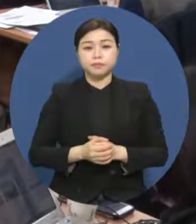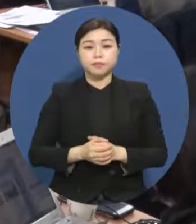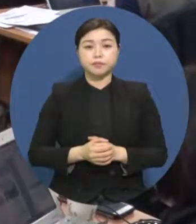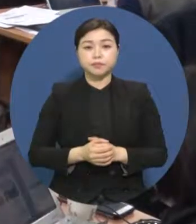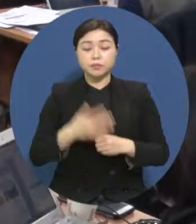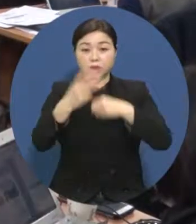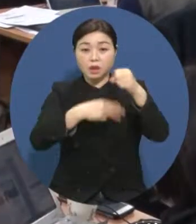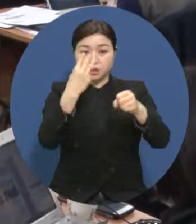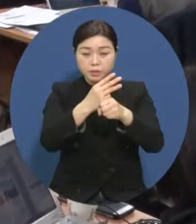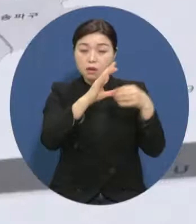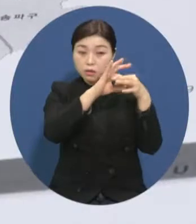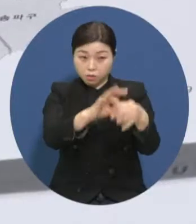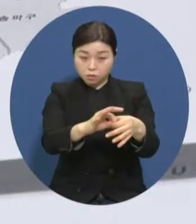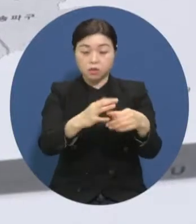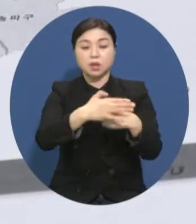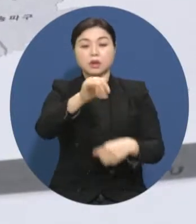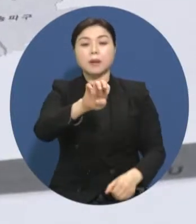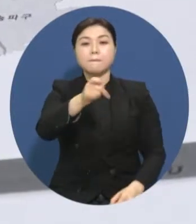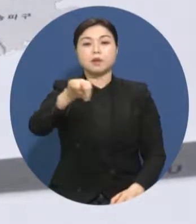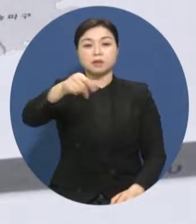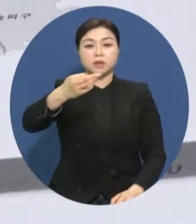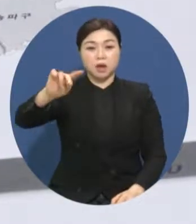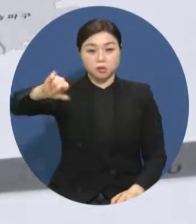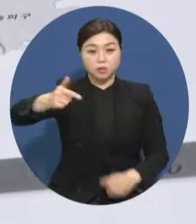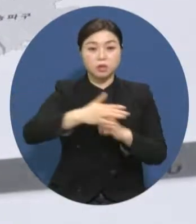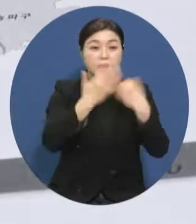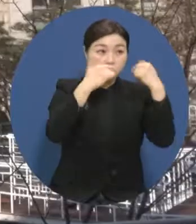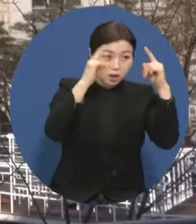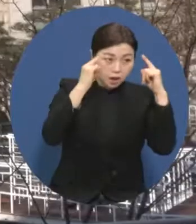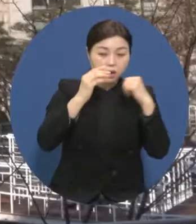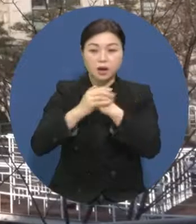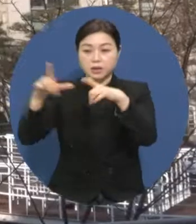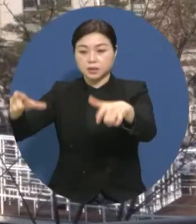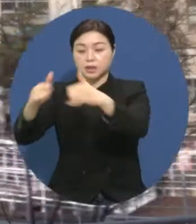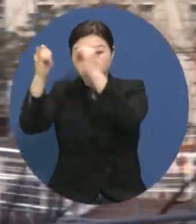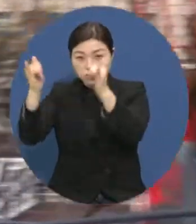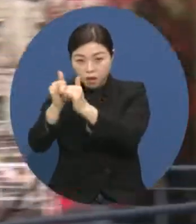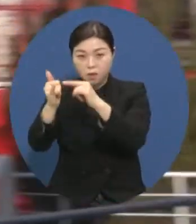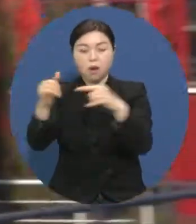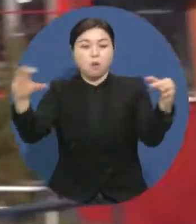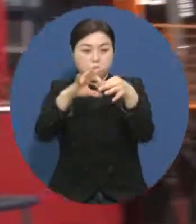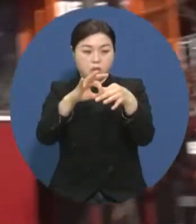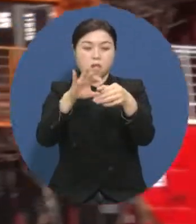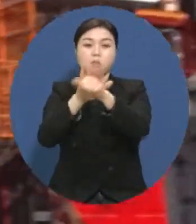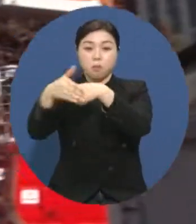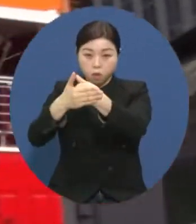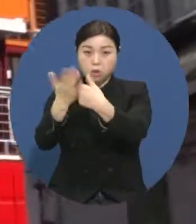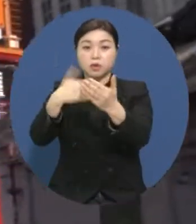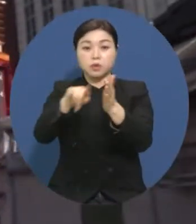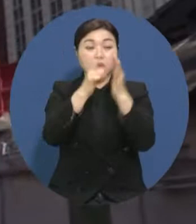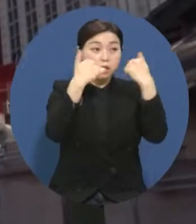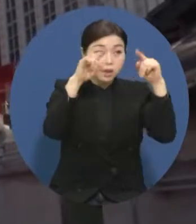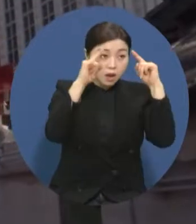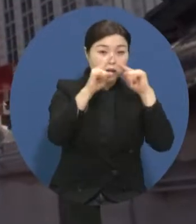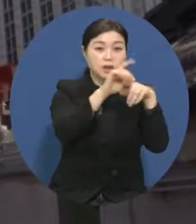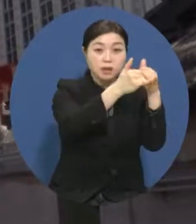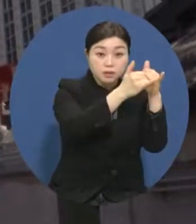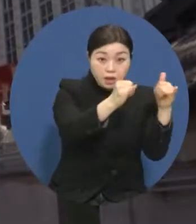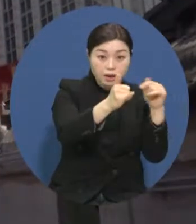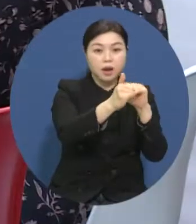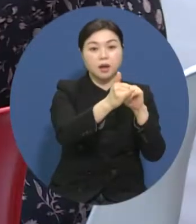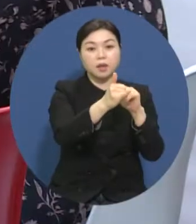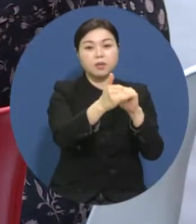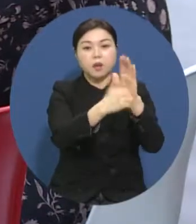올해로 3년째 시행 중인 캠퍼스 타운은 대학과 지역사회가 공생하기 위해 대학의 인적, 물적, 지적